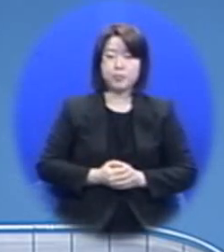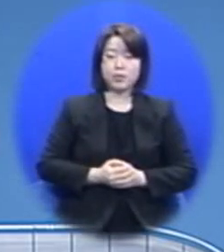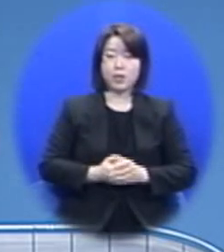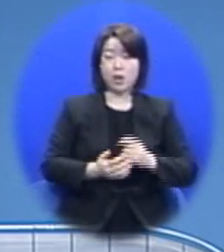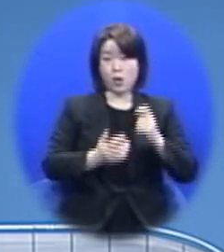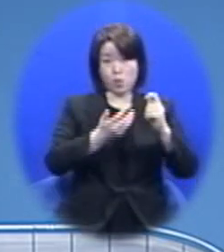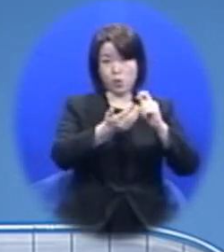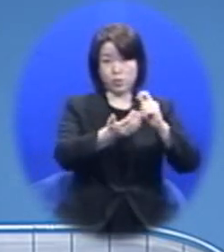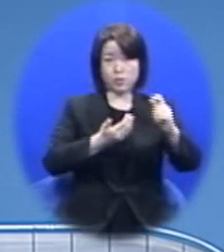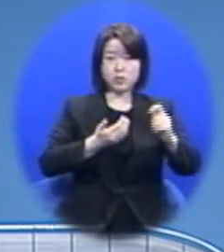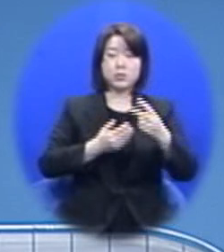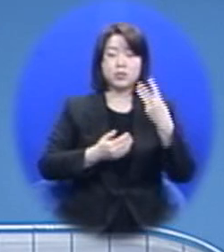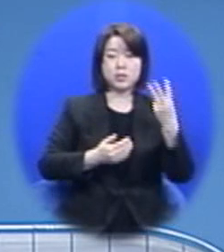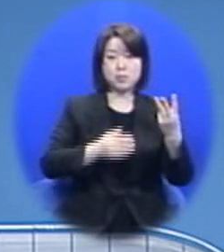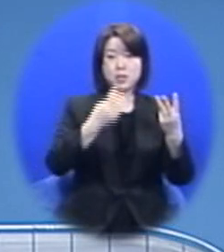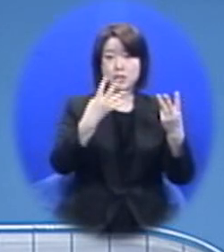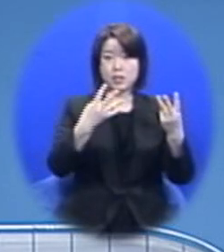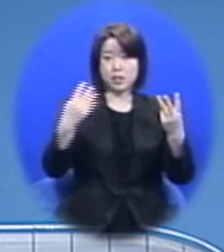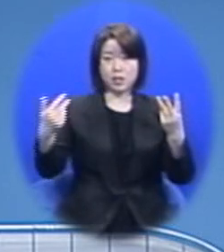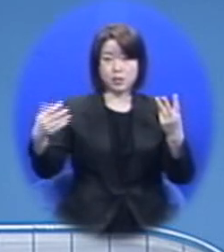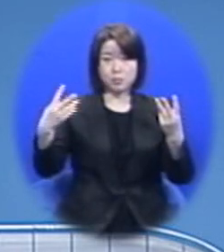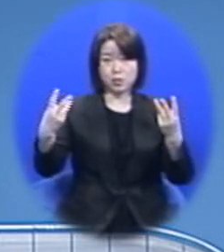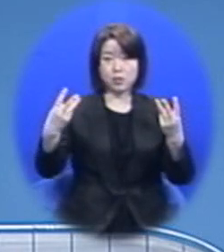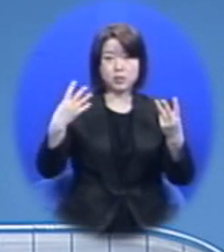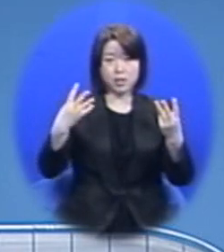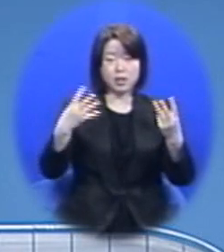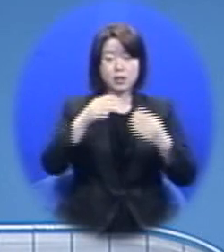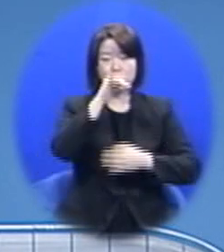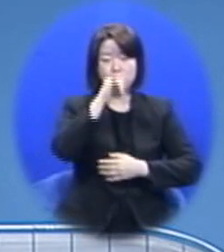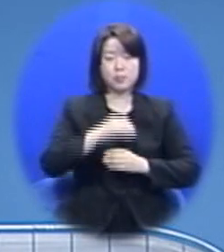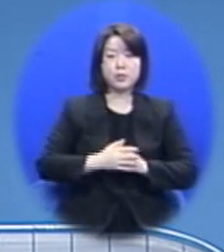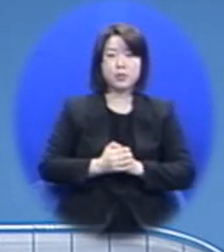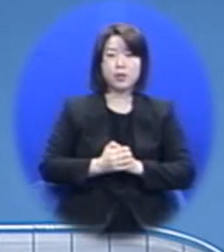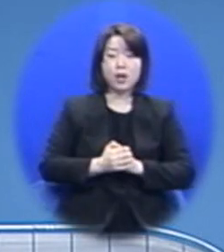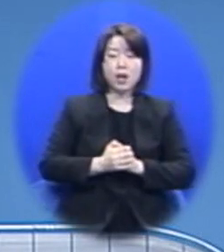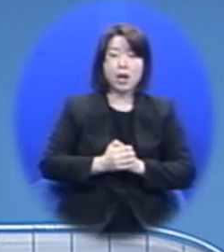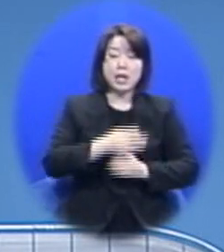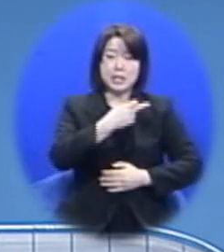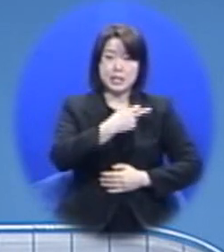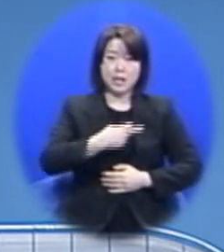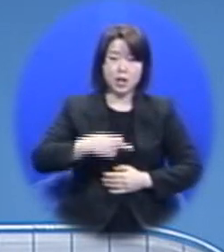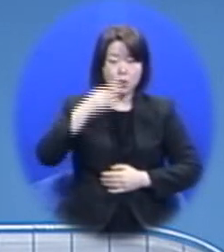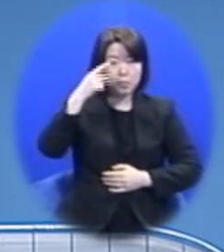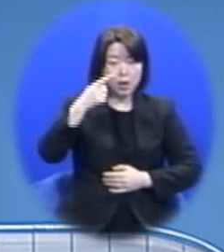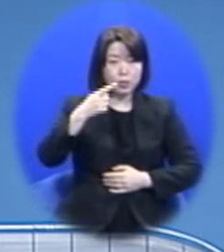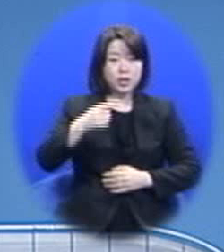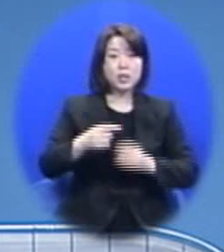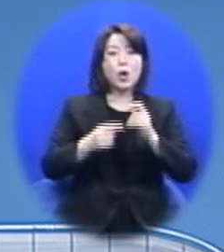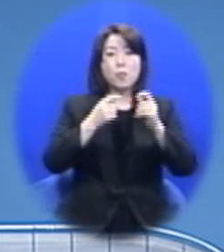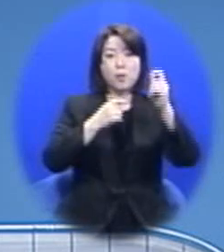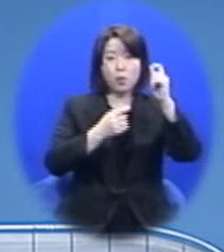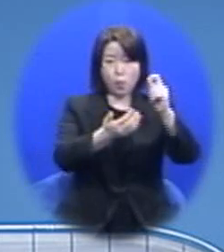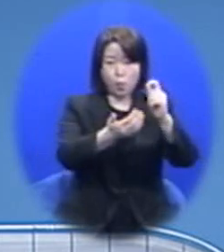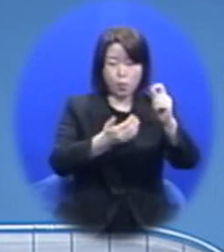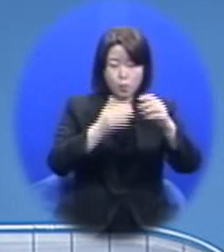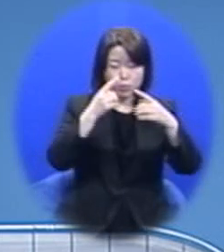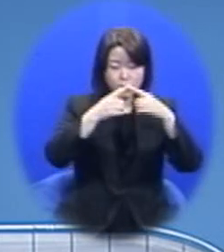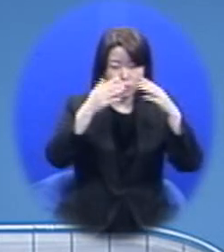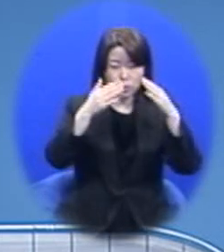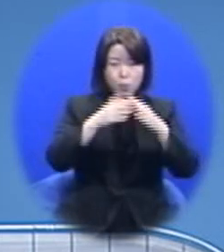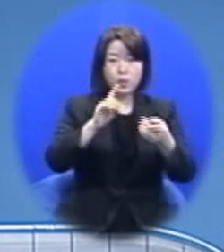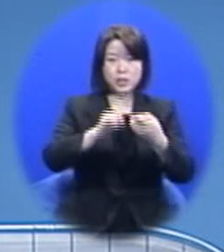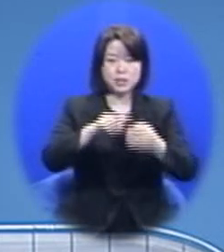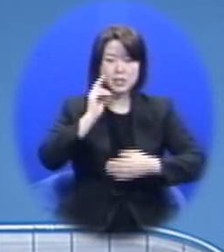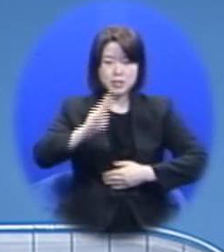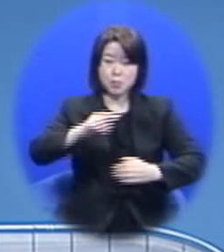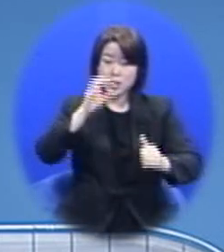고린도전서 3장 3절, 4절에 보면 사도 바울이 고린도 교회에 대해서 아주 심하게 책망하신